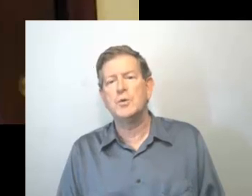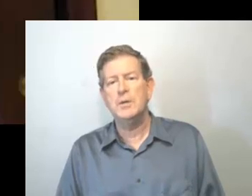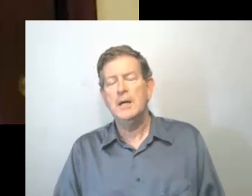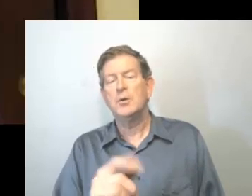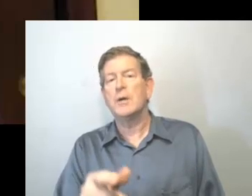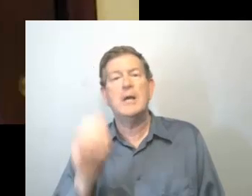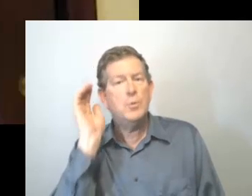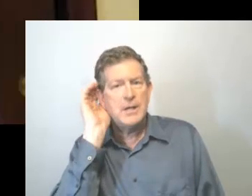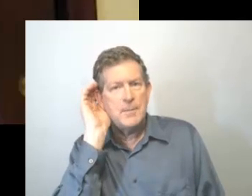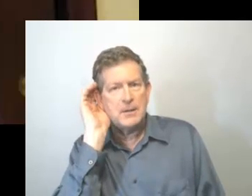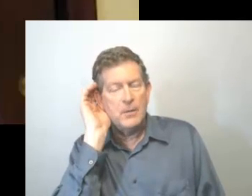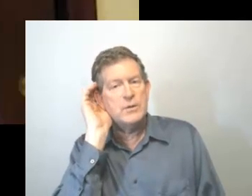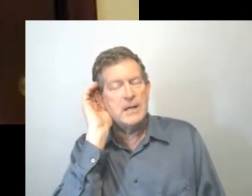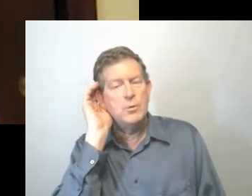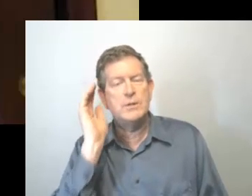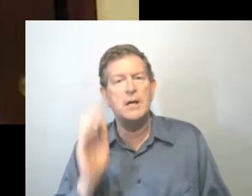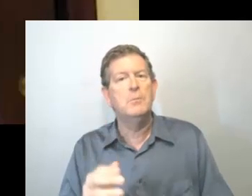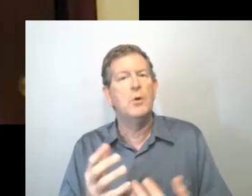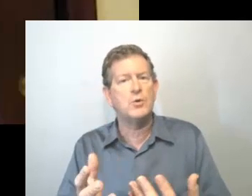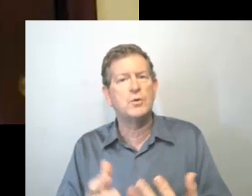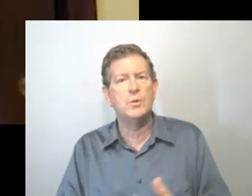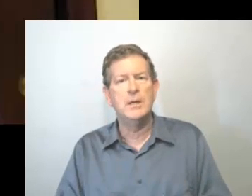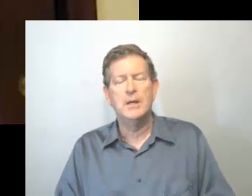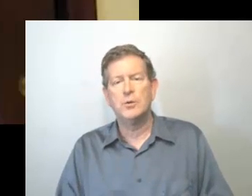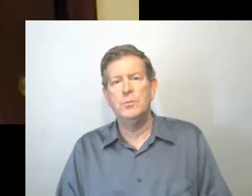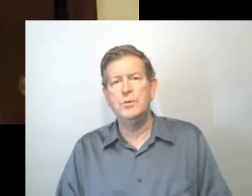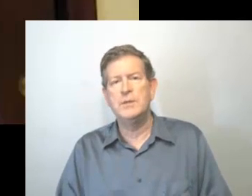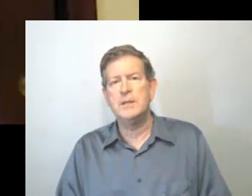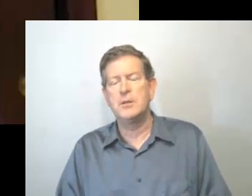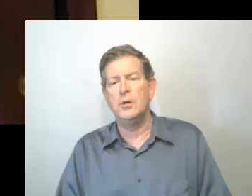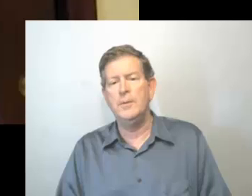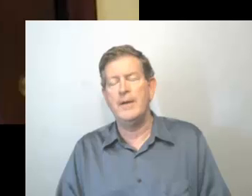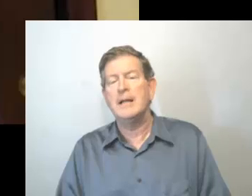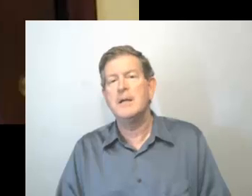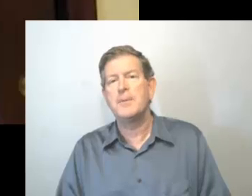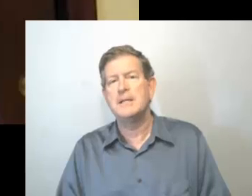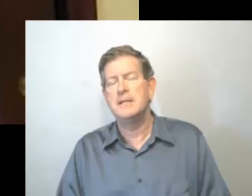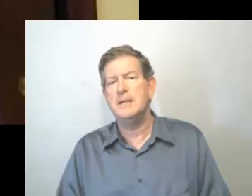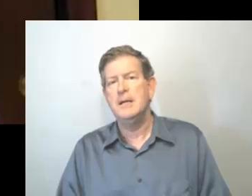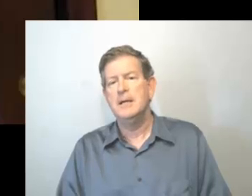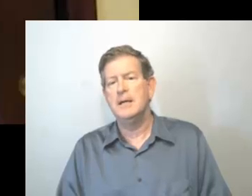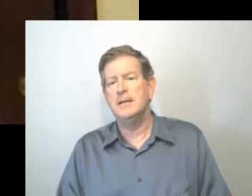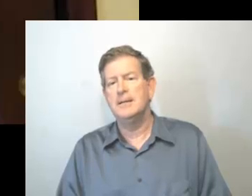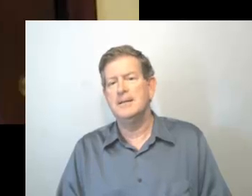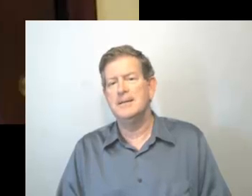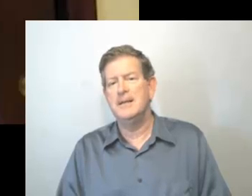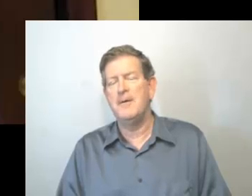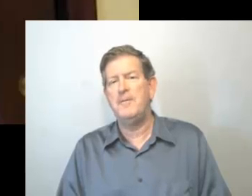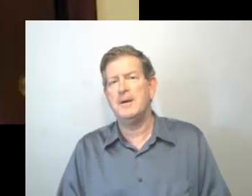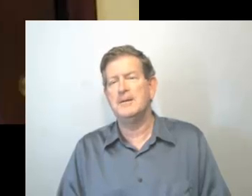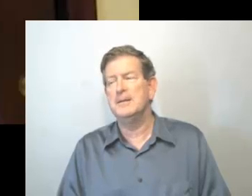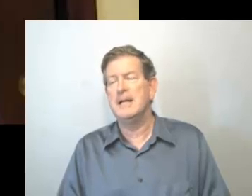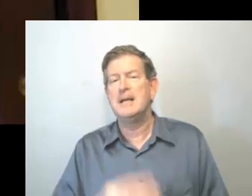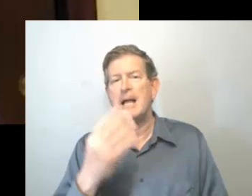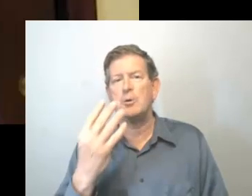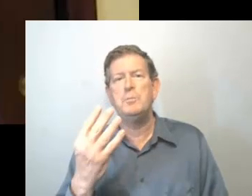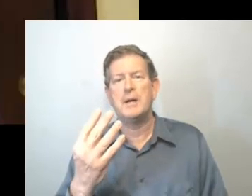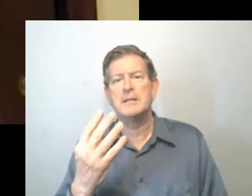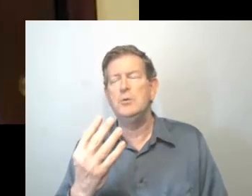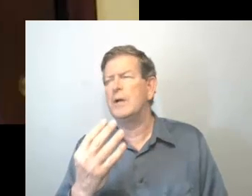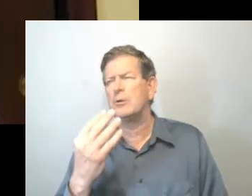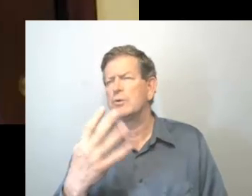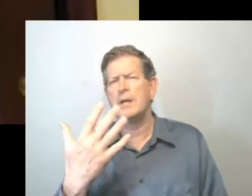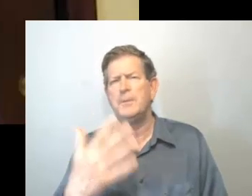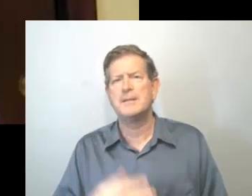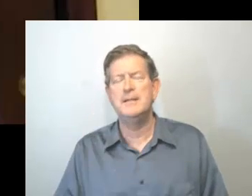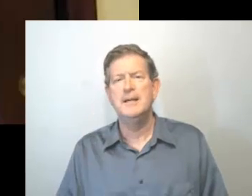chaque leçon. Donc écoutez maintenant, vous allez écouter un morceau de musique que lui va interpréter. Il va faire les 4